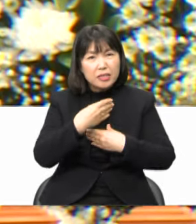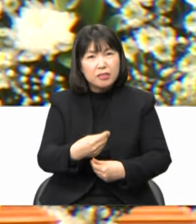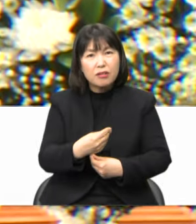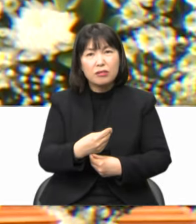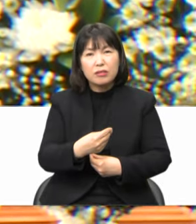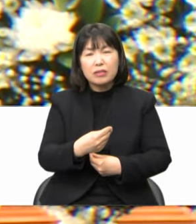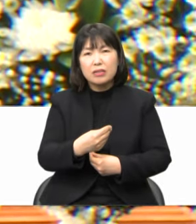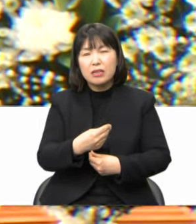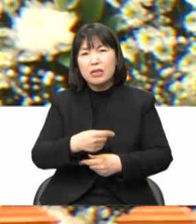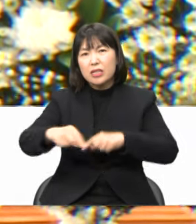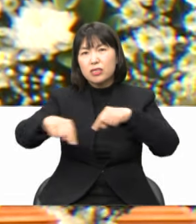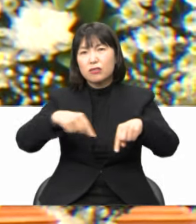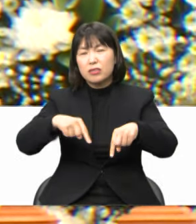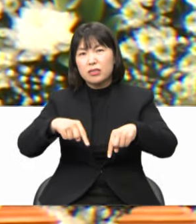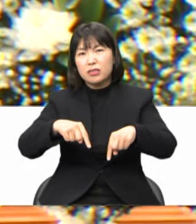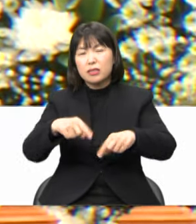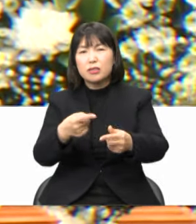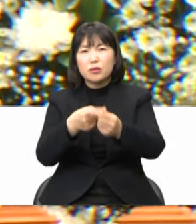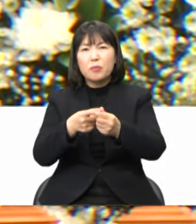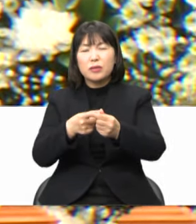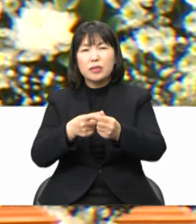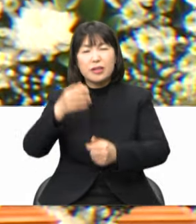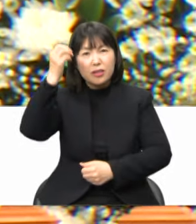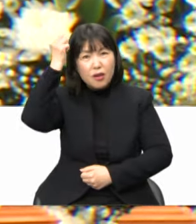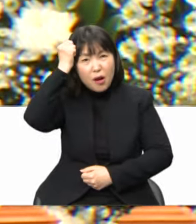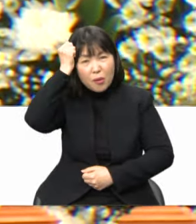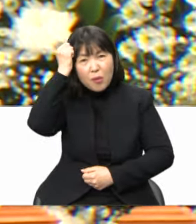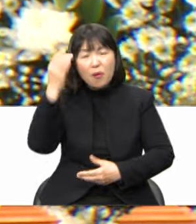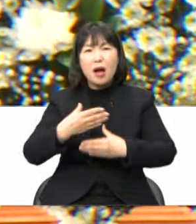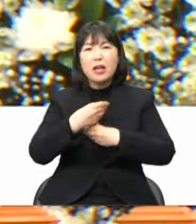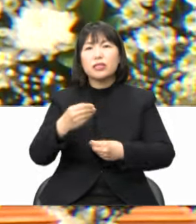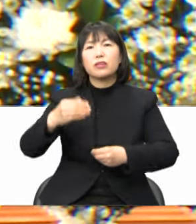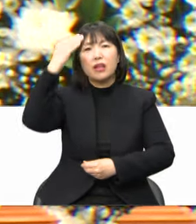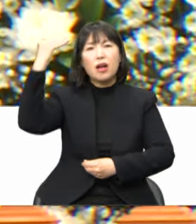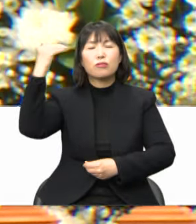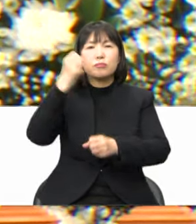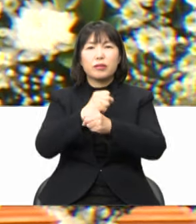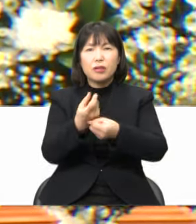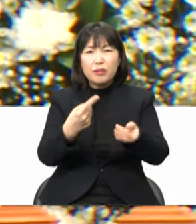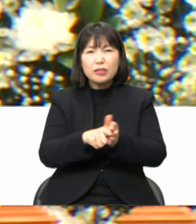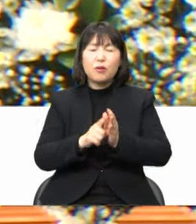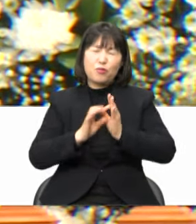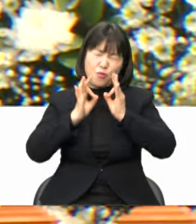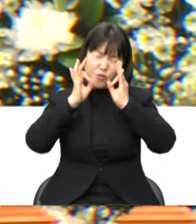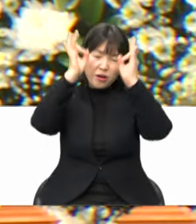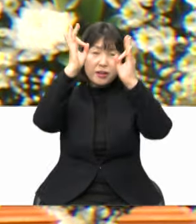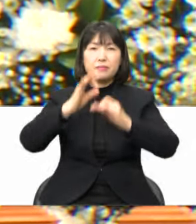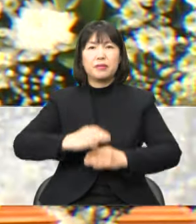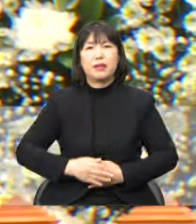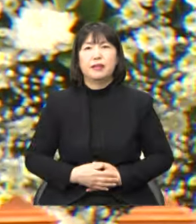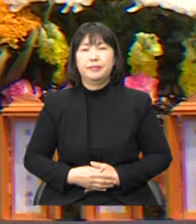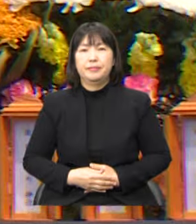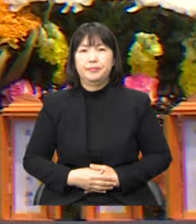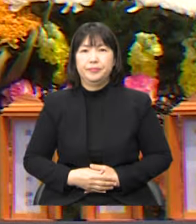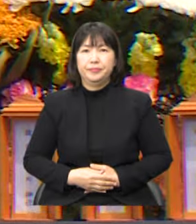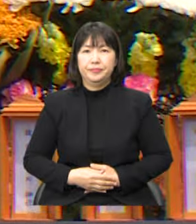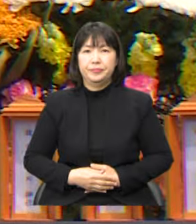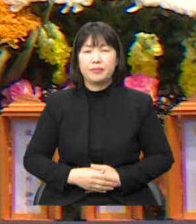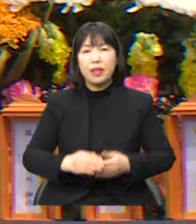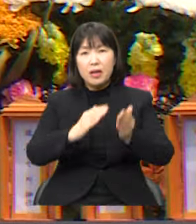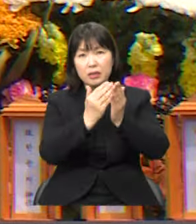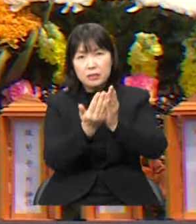최우선에 두고 안전한 대한민국을 만들기 위해 최선의 노력을 다하겠습니다